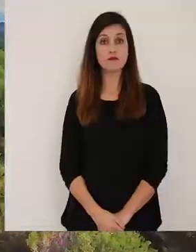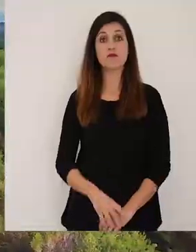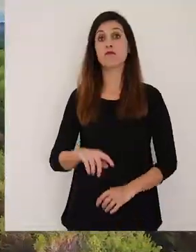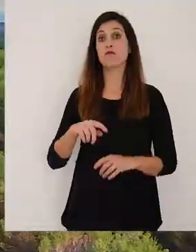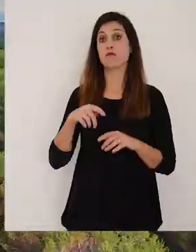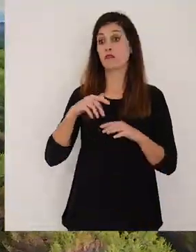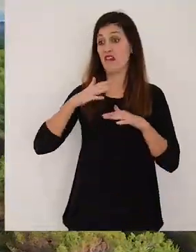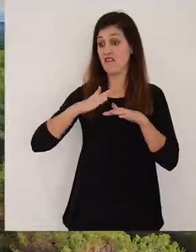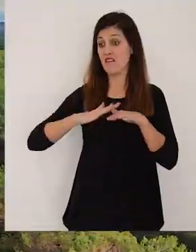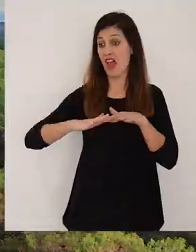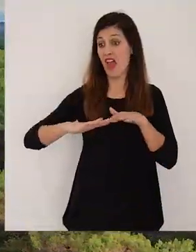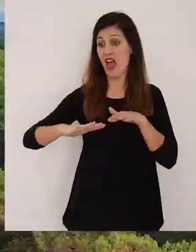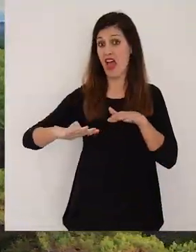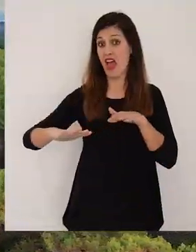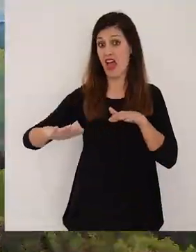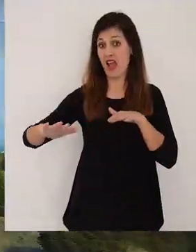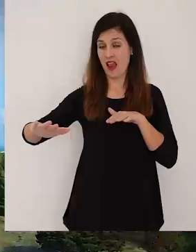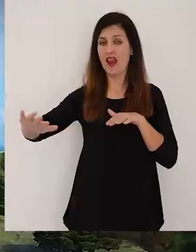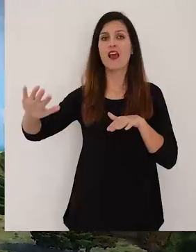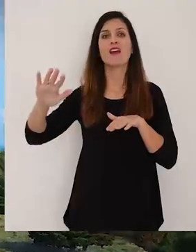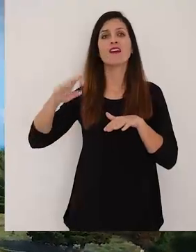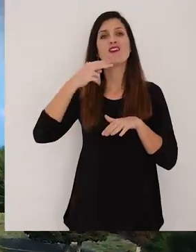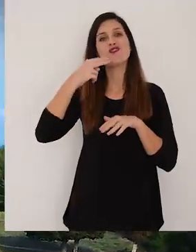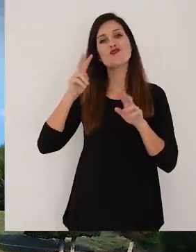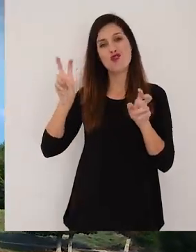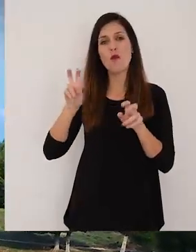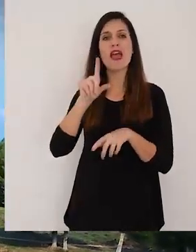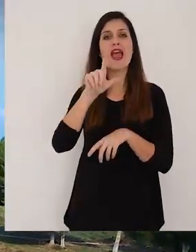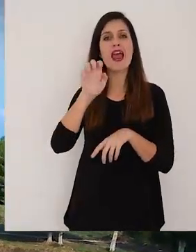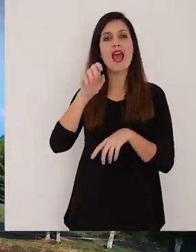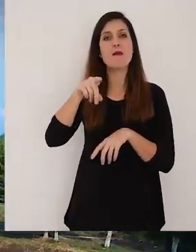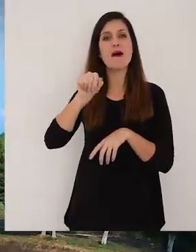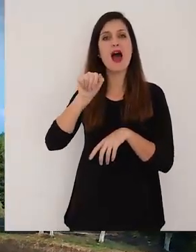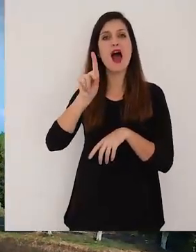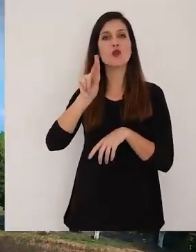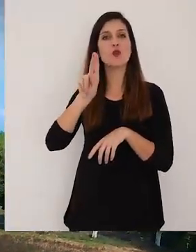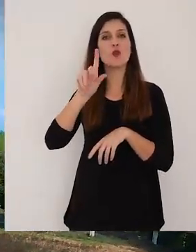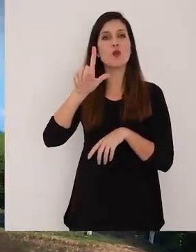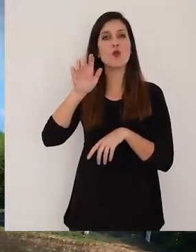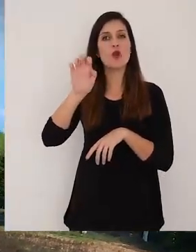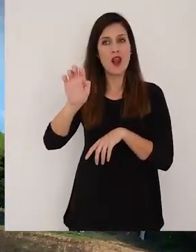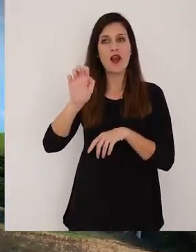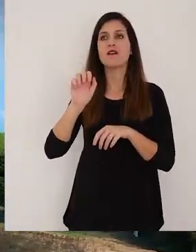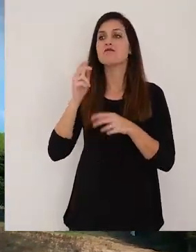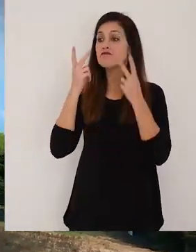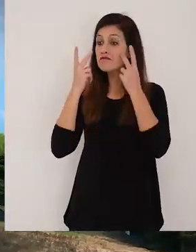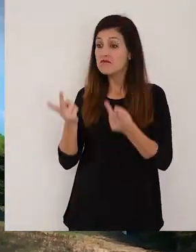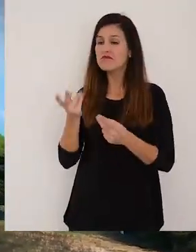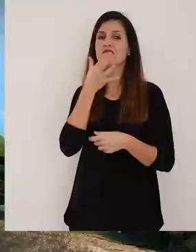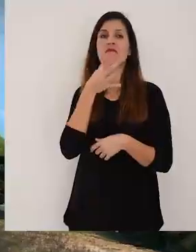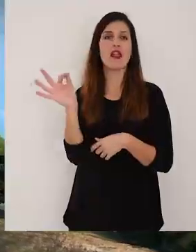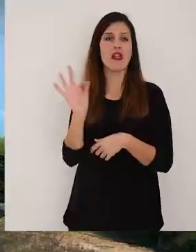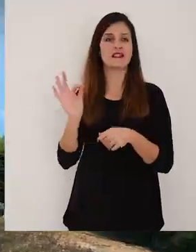Spingendosi lungo la pittoresca Valle dell'Idro, conosciuta anche con il nome di Le Padule, si possono incontrare delle sorprendenti